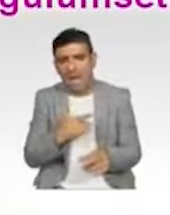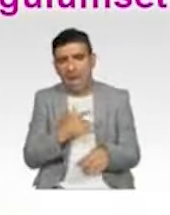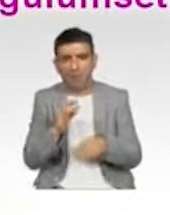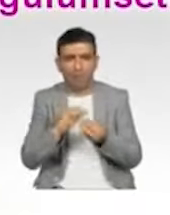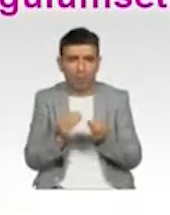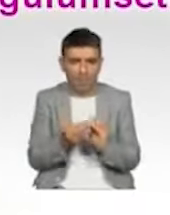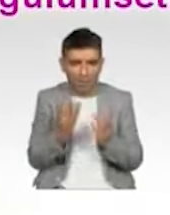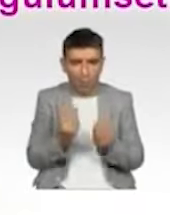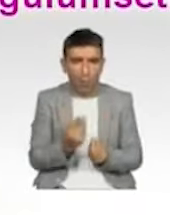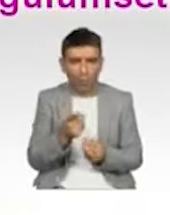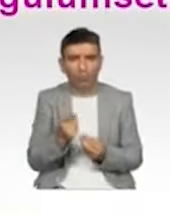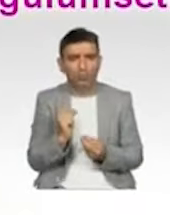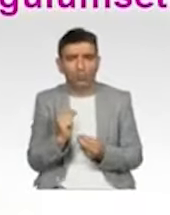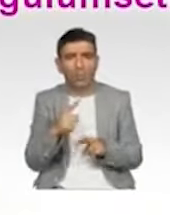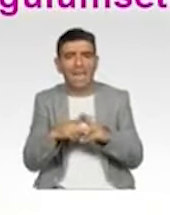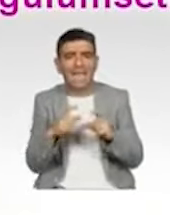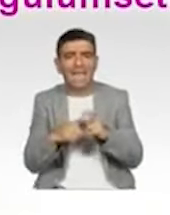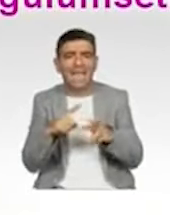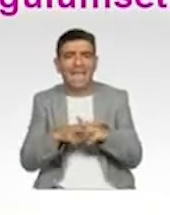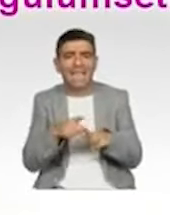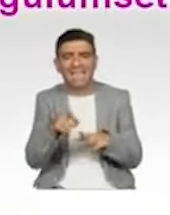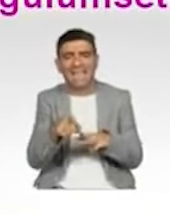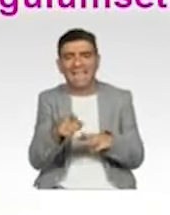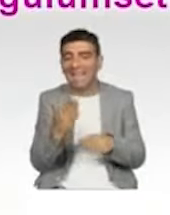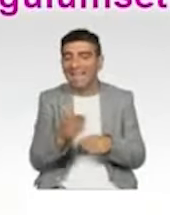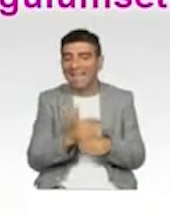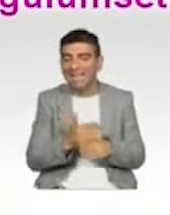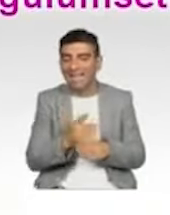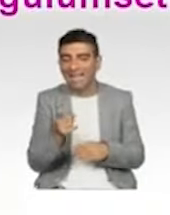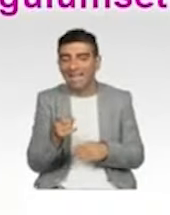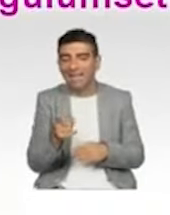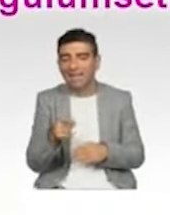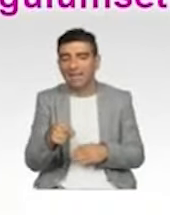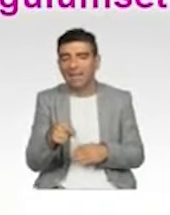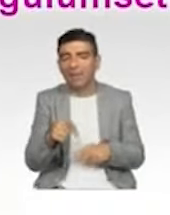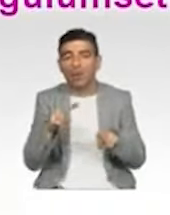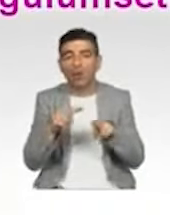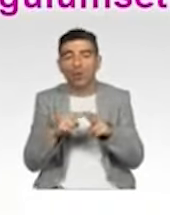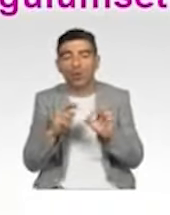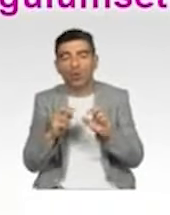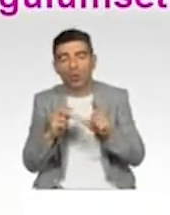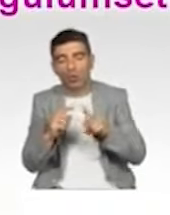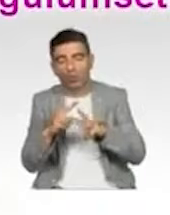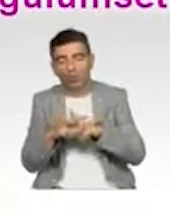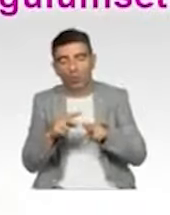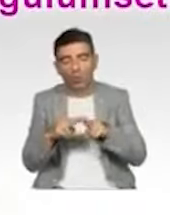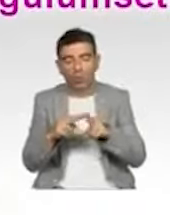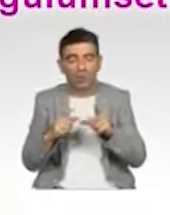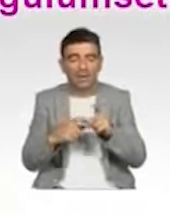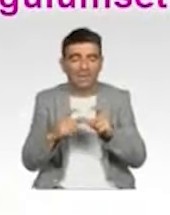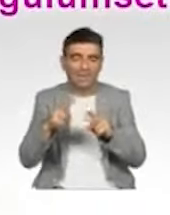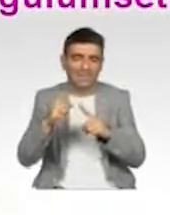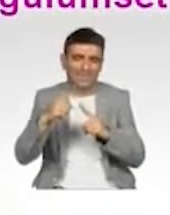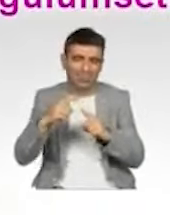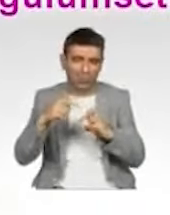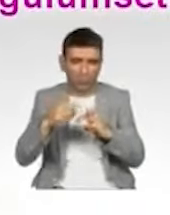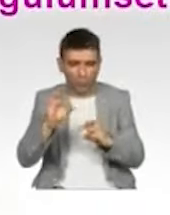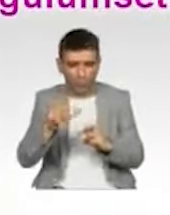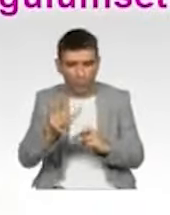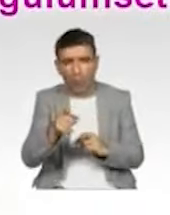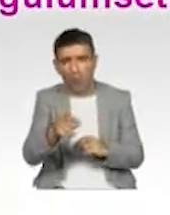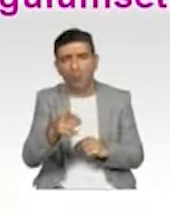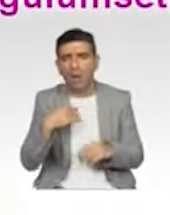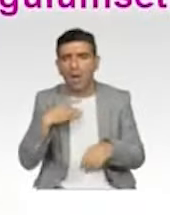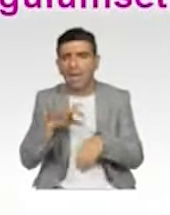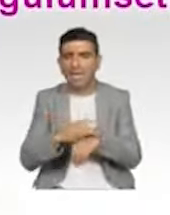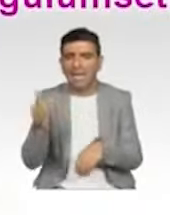ise genetik olarak meyillidir. Neden? LDL kolesterol, beni izleyenler hak vereceklerdir. Hasta geldiğinde